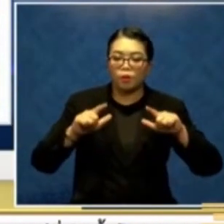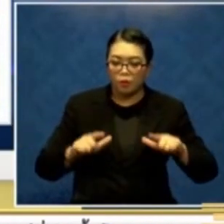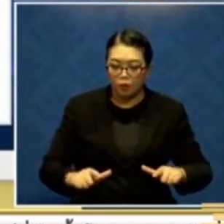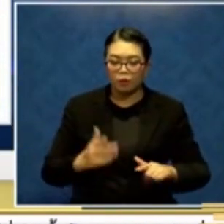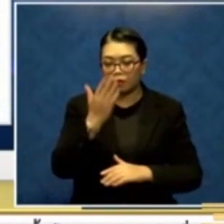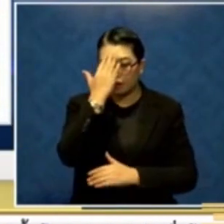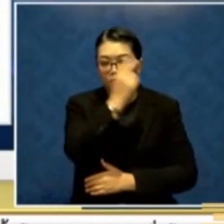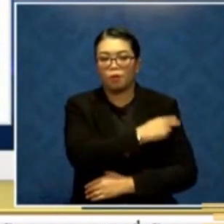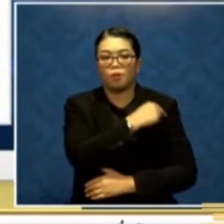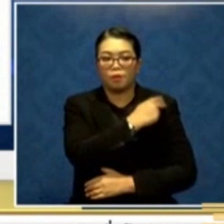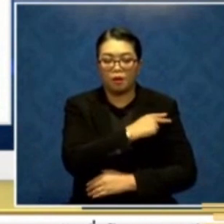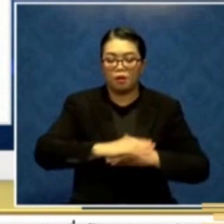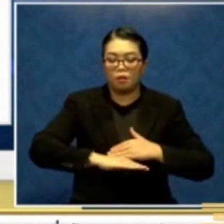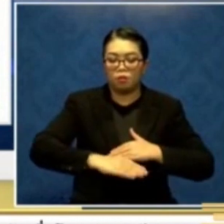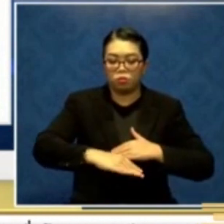ารกพยาบาลของภนุม